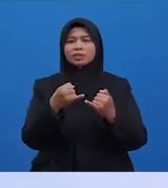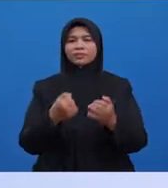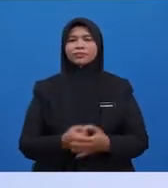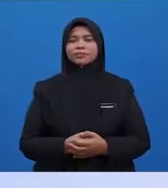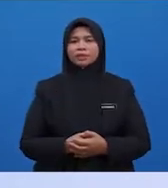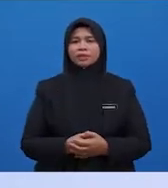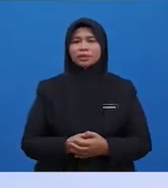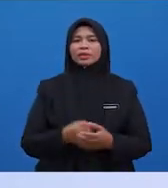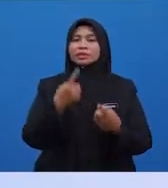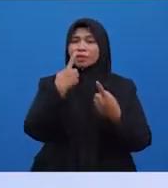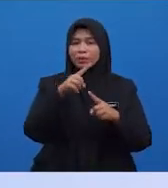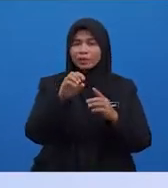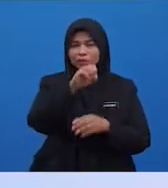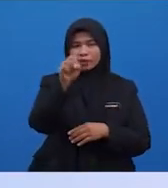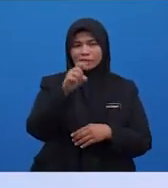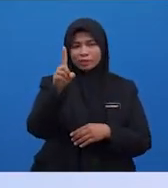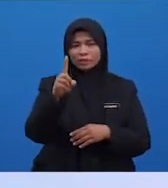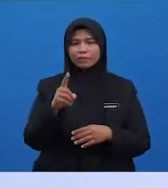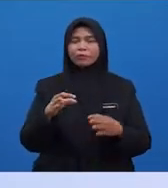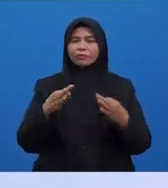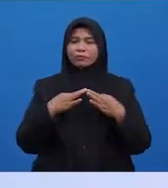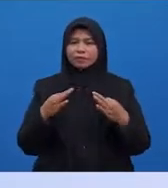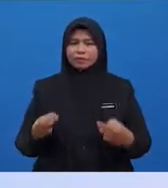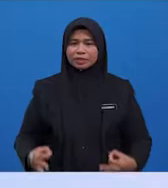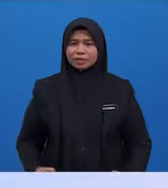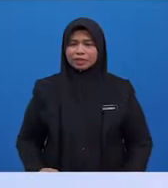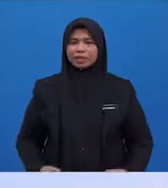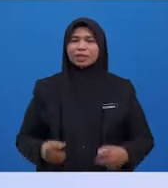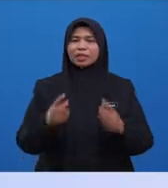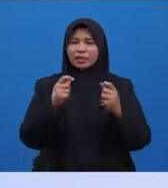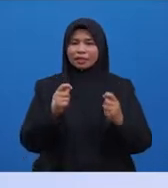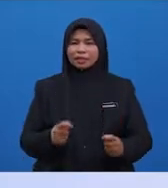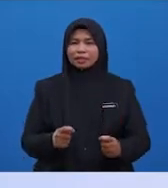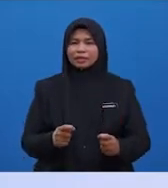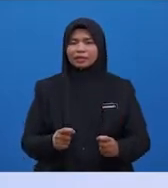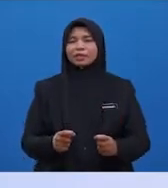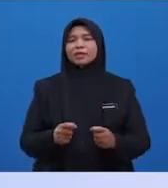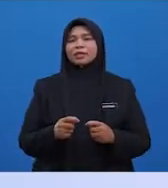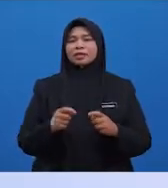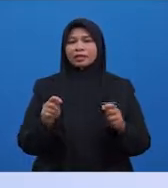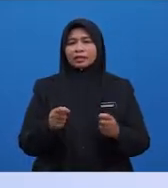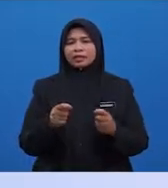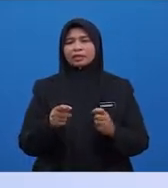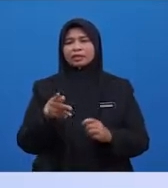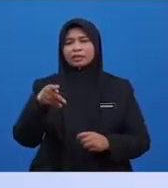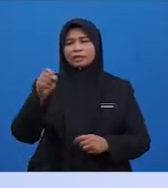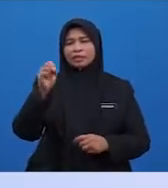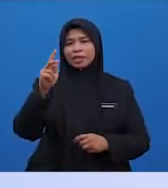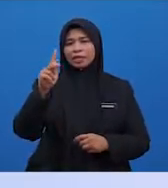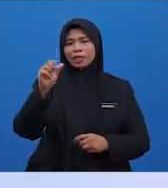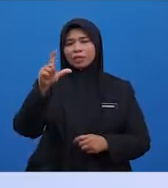Jawapan soalan 1. Fizikal. Teknik, taktikal,